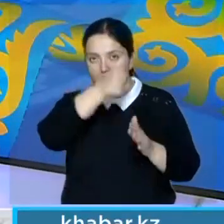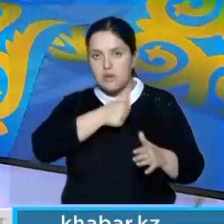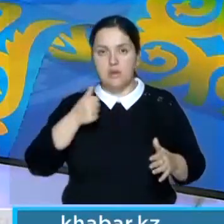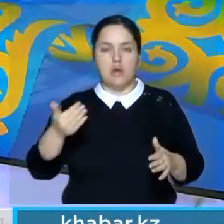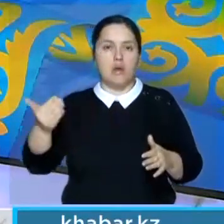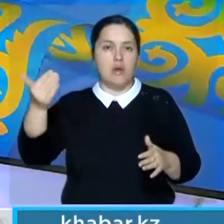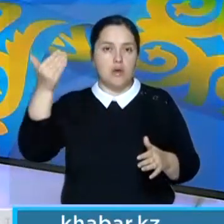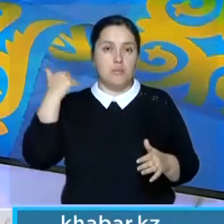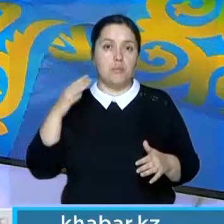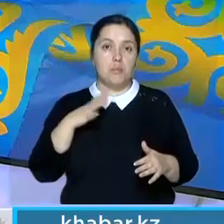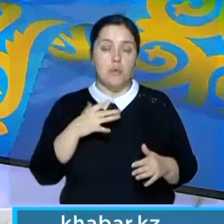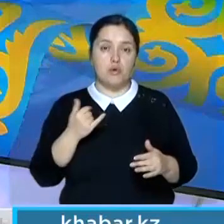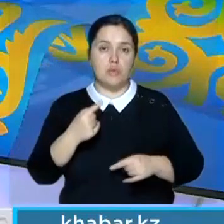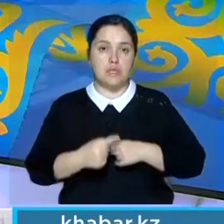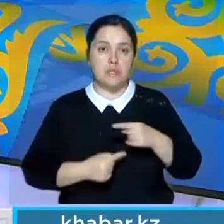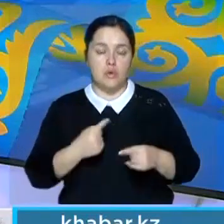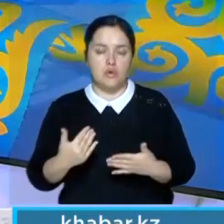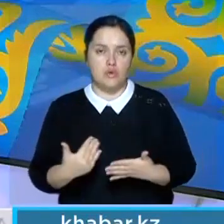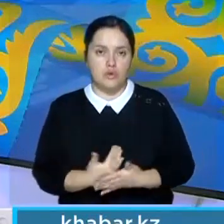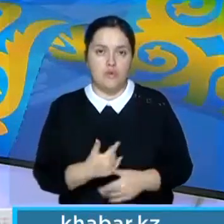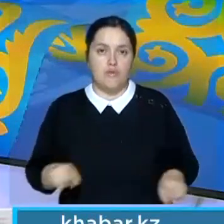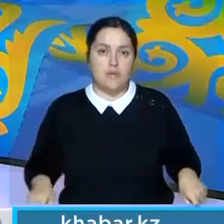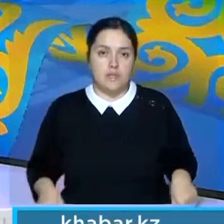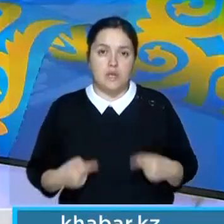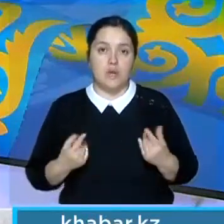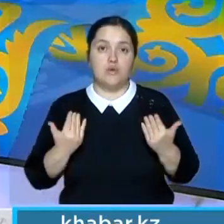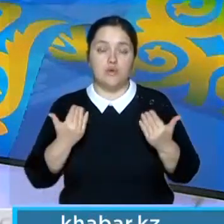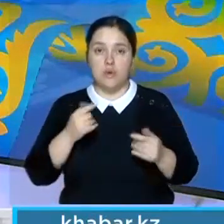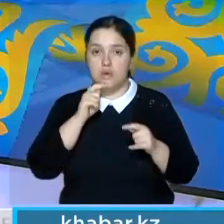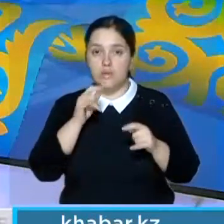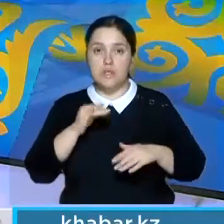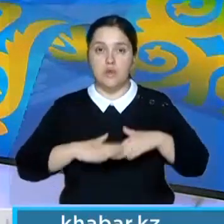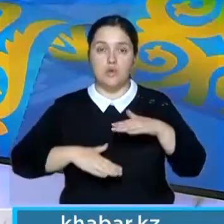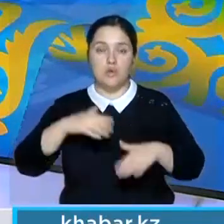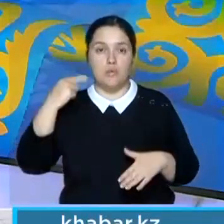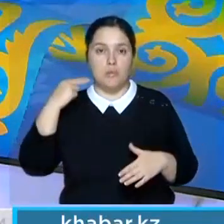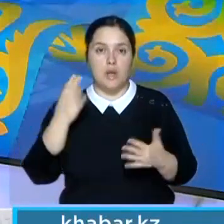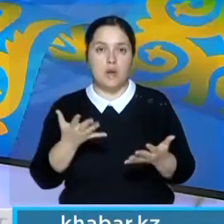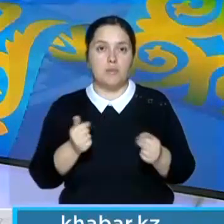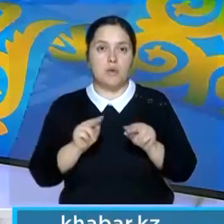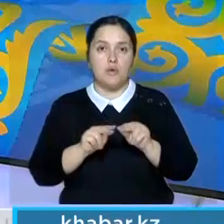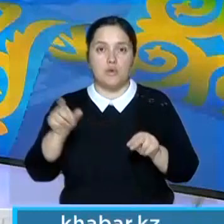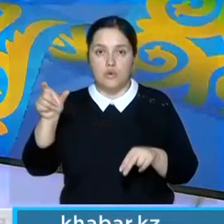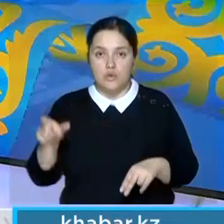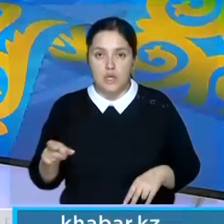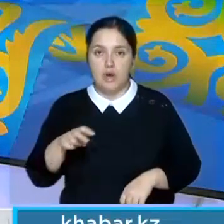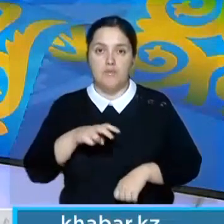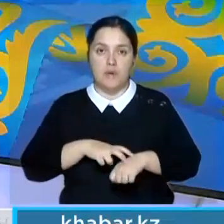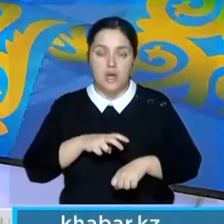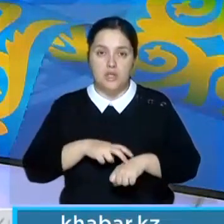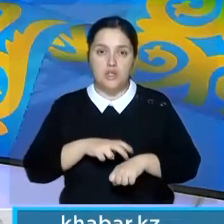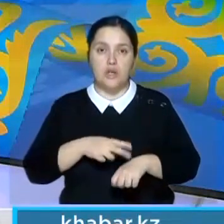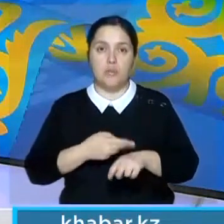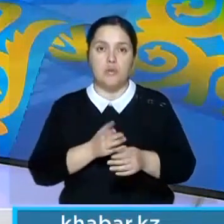90-х годов прошлого столетия. И вот теперь эту традицию снова возродили. Также сегодня награды из рук президента получили учителя,